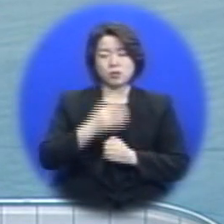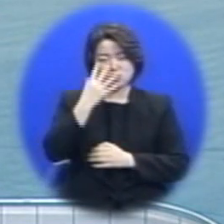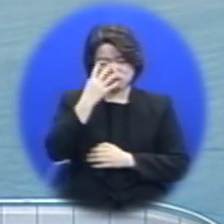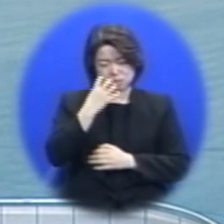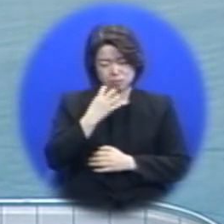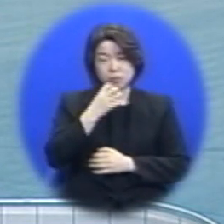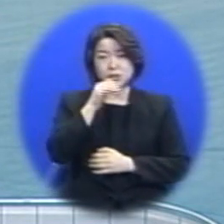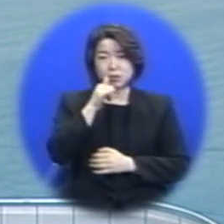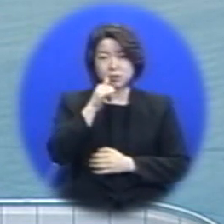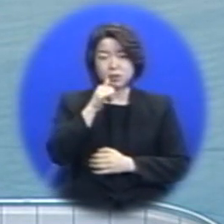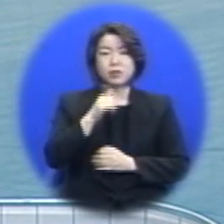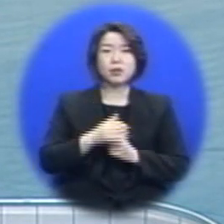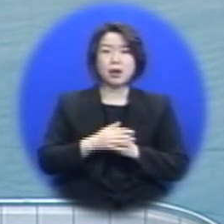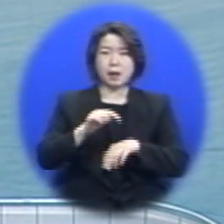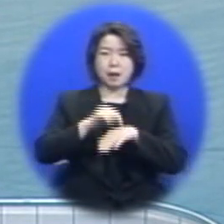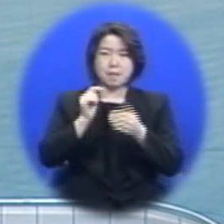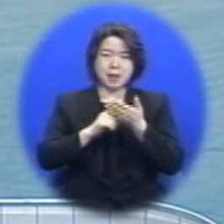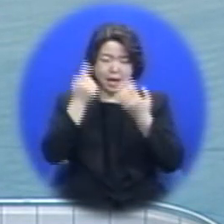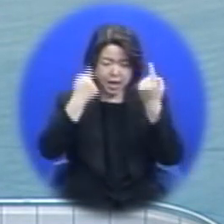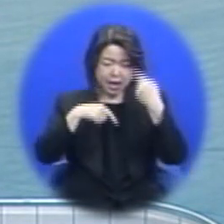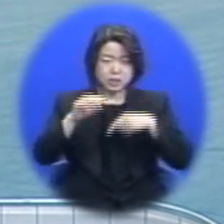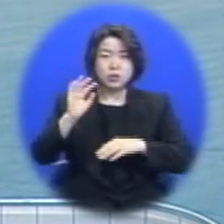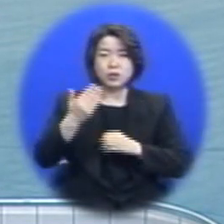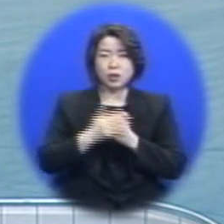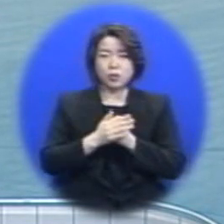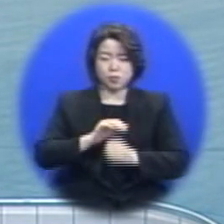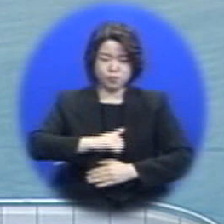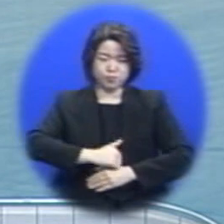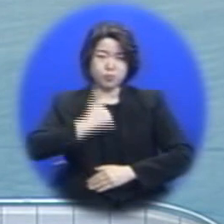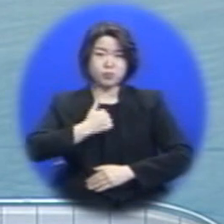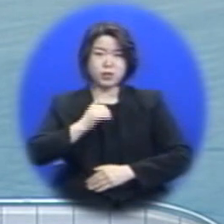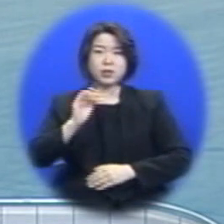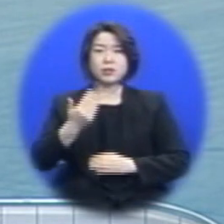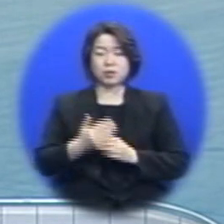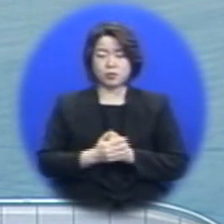우울하고 마음에 상처가 되고 화가 나고.